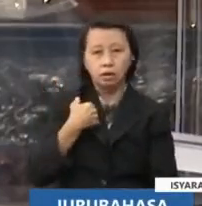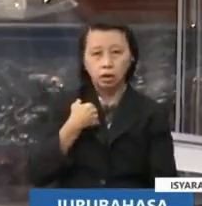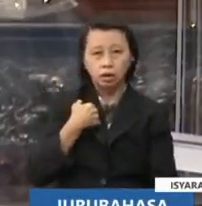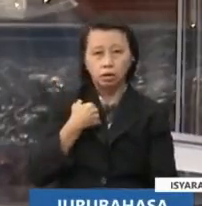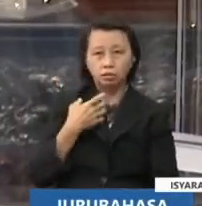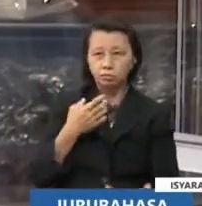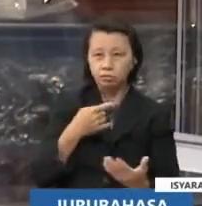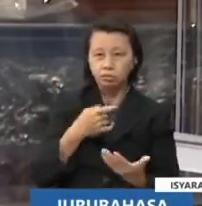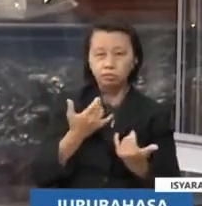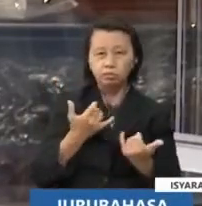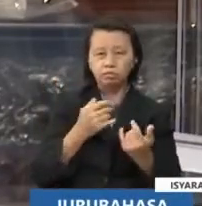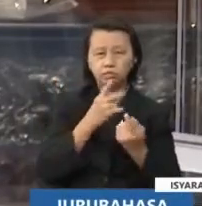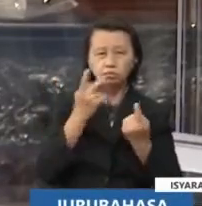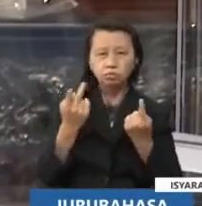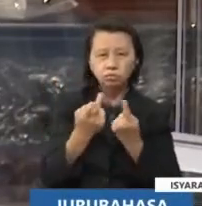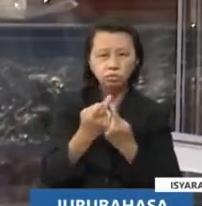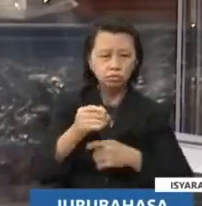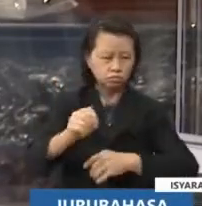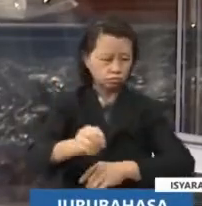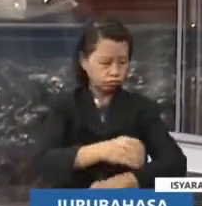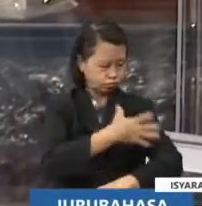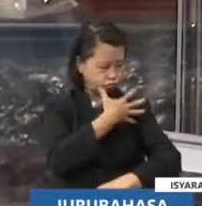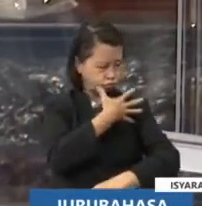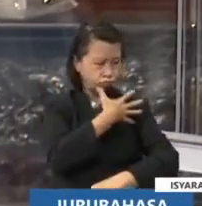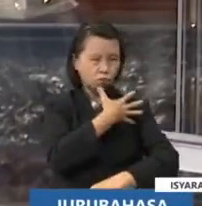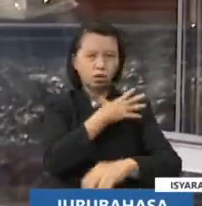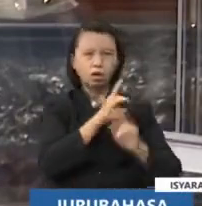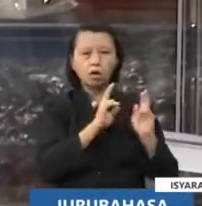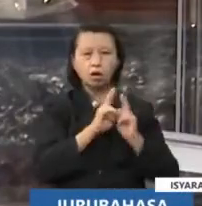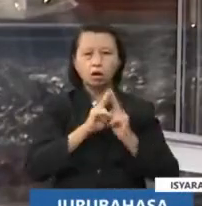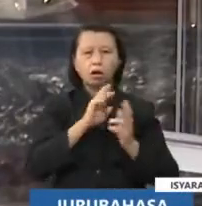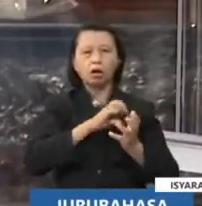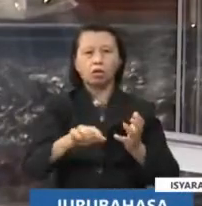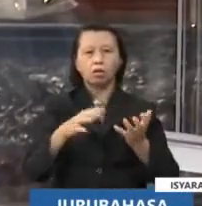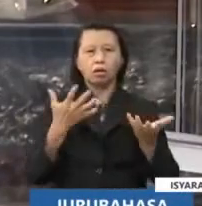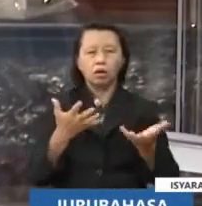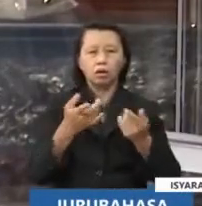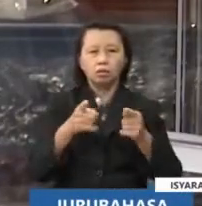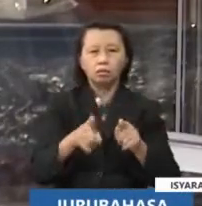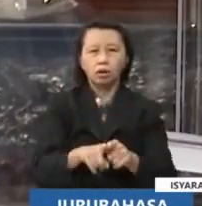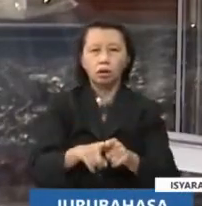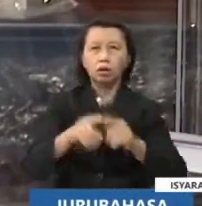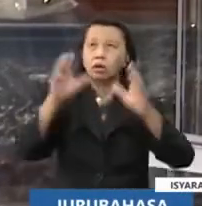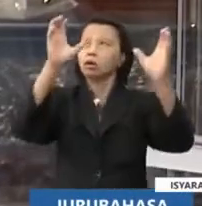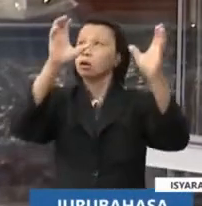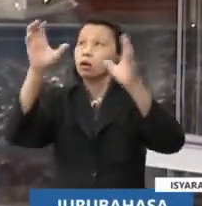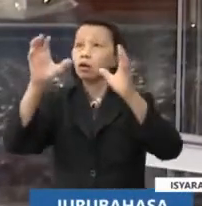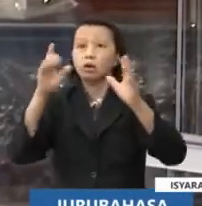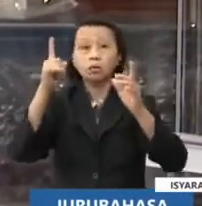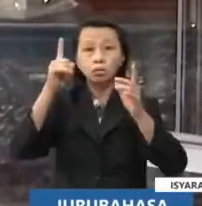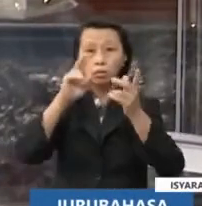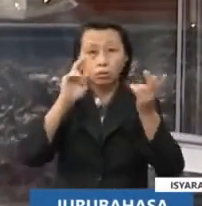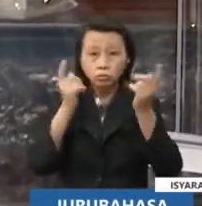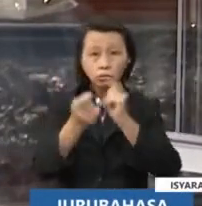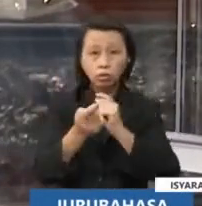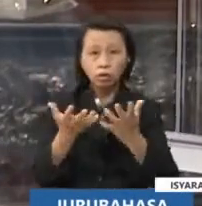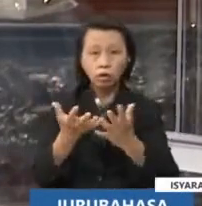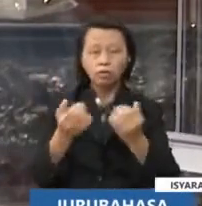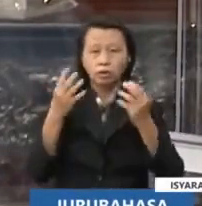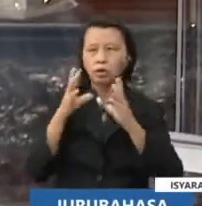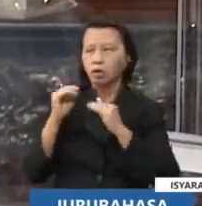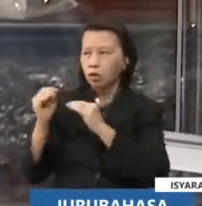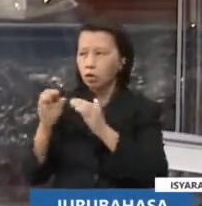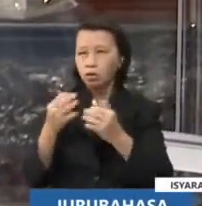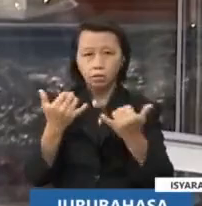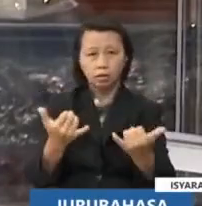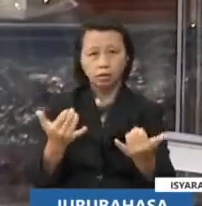fenomena Hai pasang besar yang menyebabkan Regita pantai ini adalah muka kan berlakunya climate change yang yang banyak ditekan